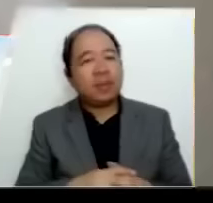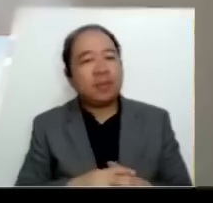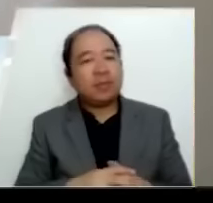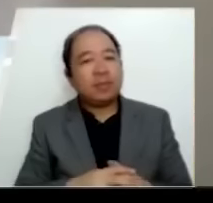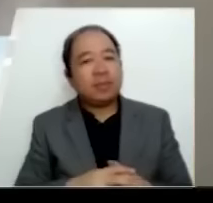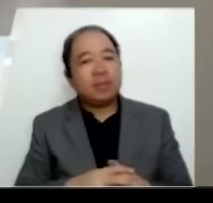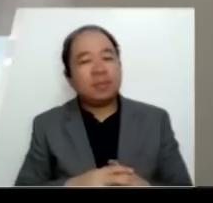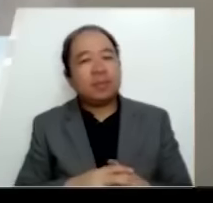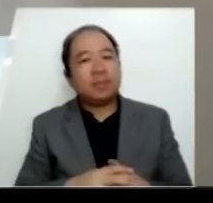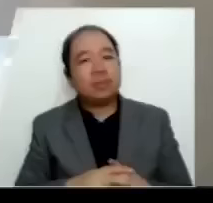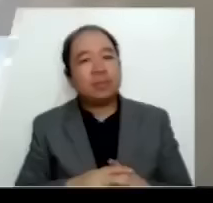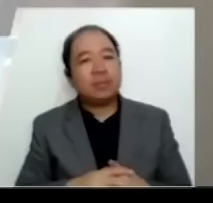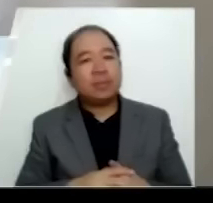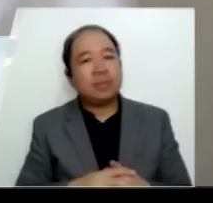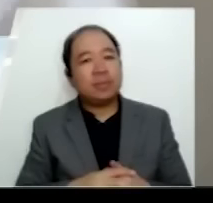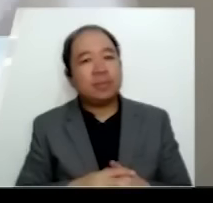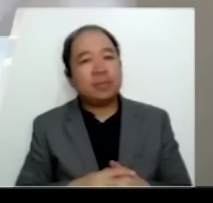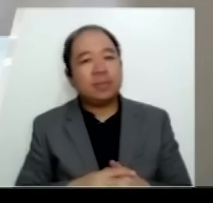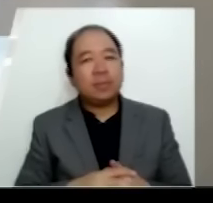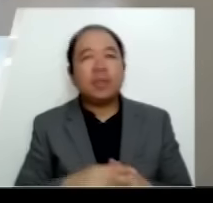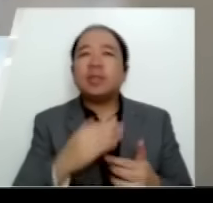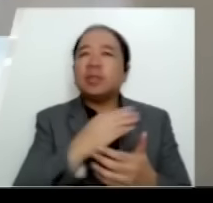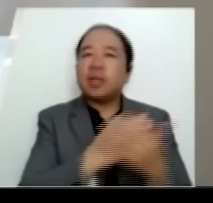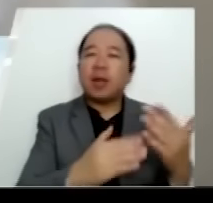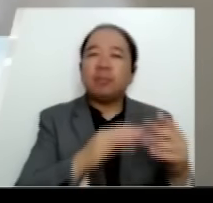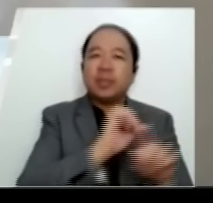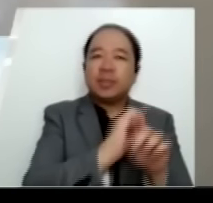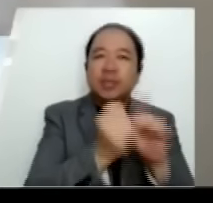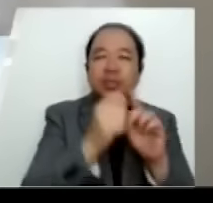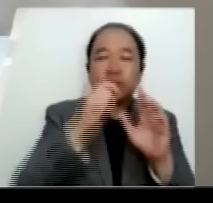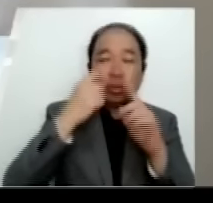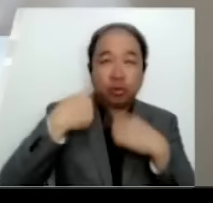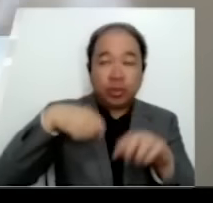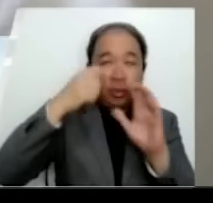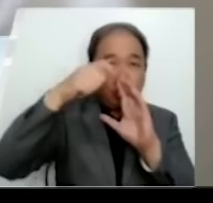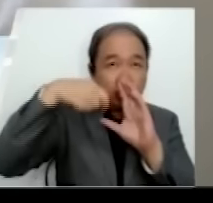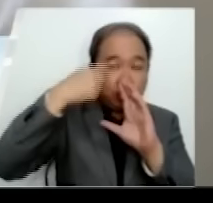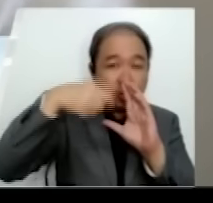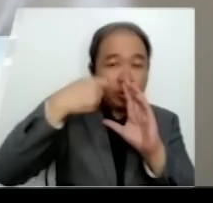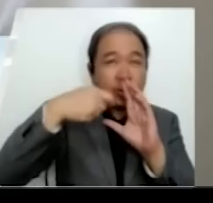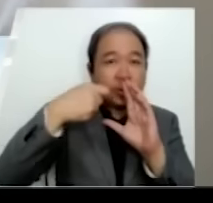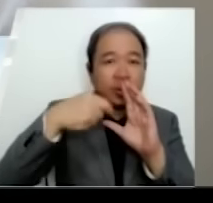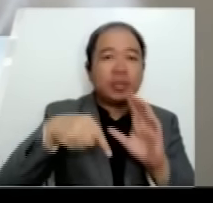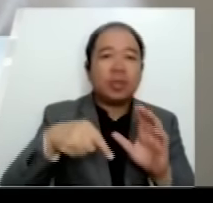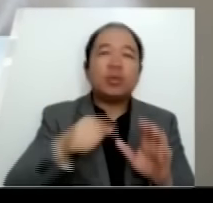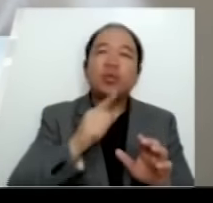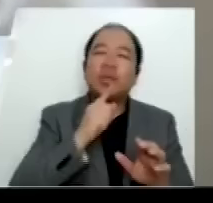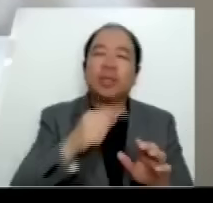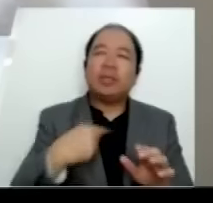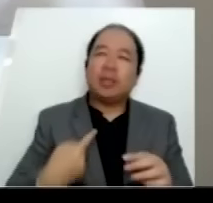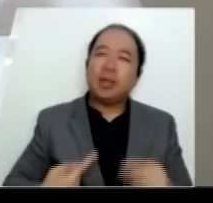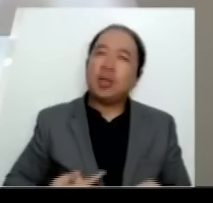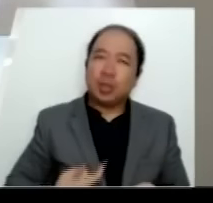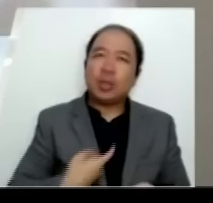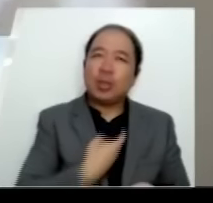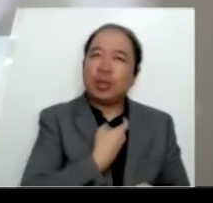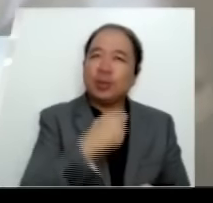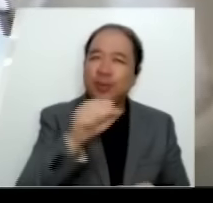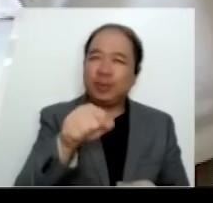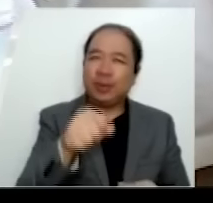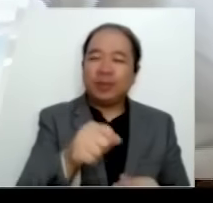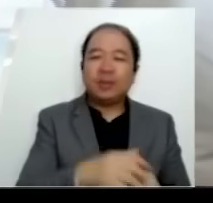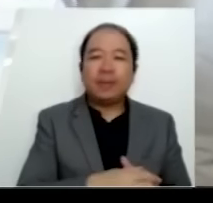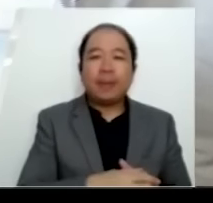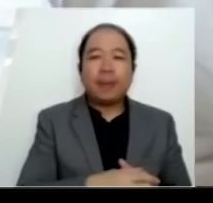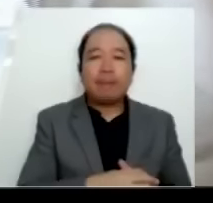ibang scenes doon, nung sinushoot namin, yeah, medyo masakit siya. So, syempre hindi naman